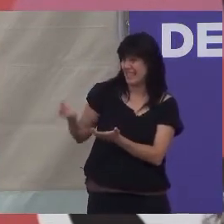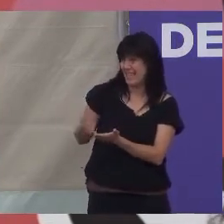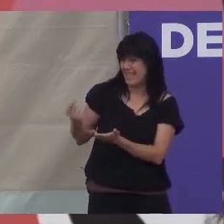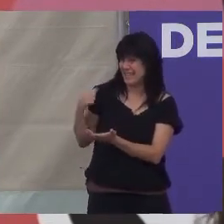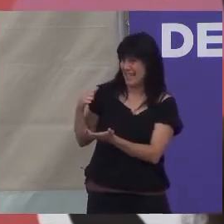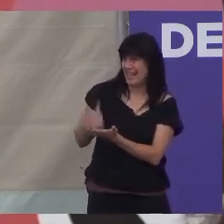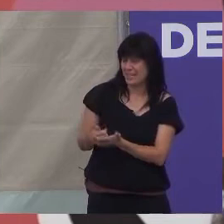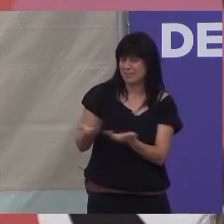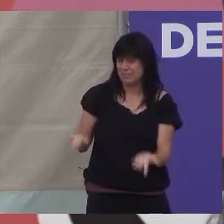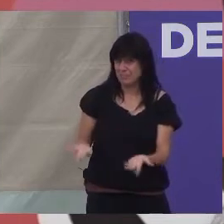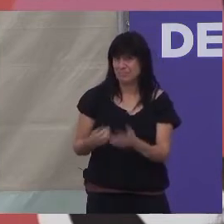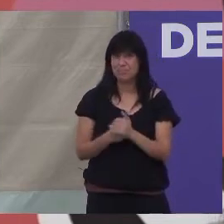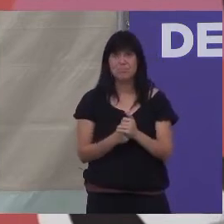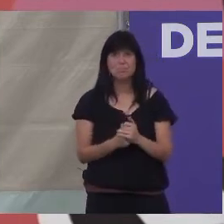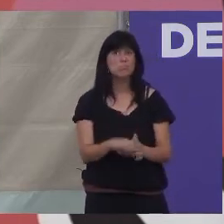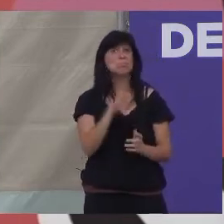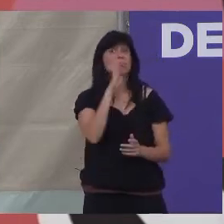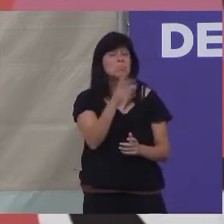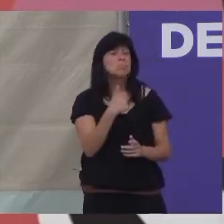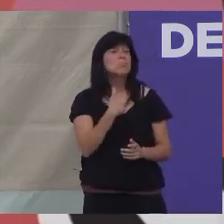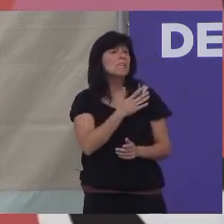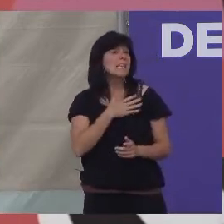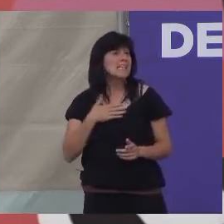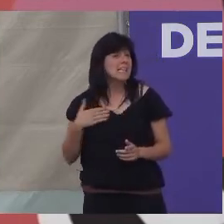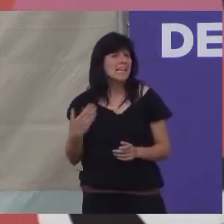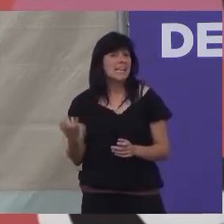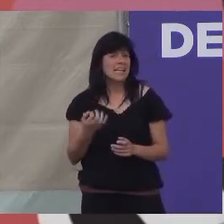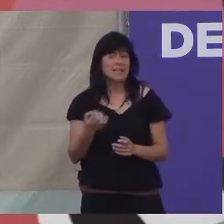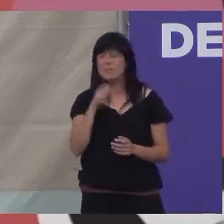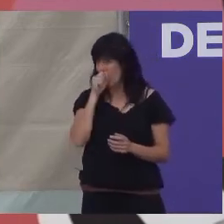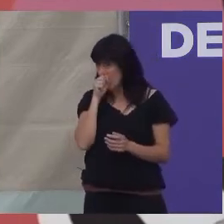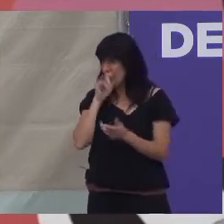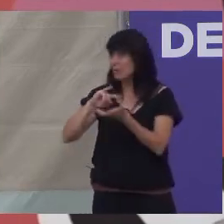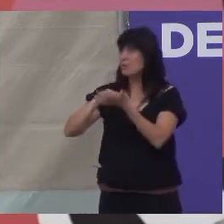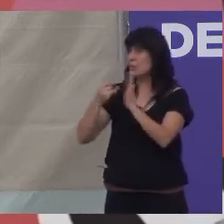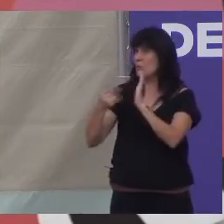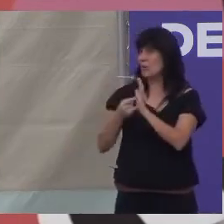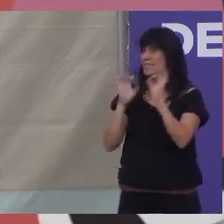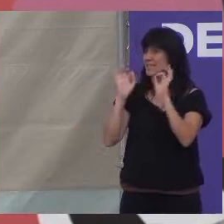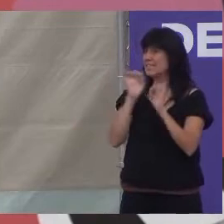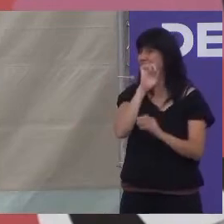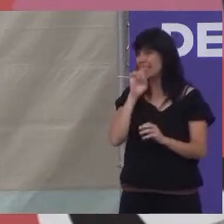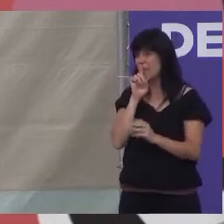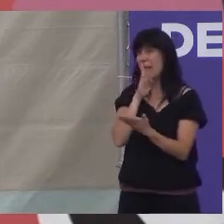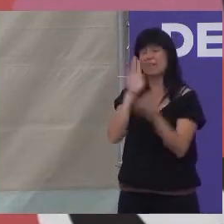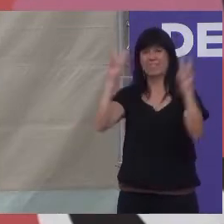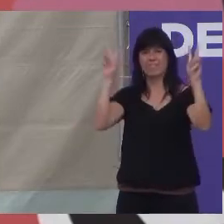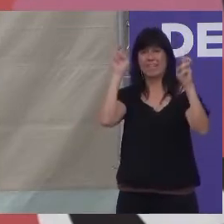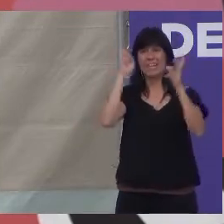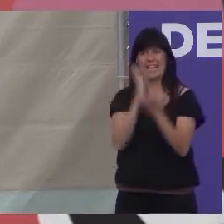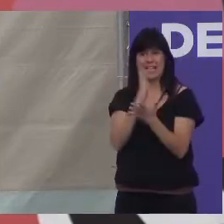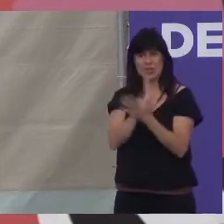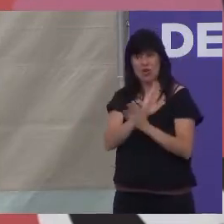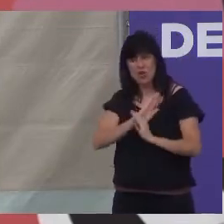Per tal cosa, jo voldria portar endavant el projecte Escola de Cercles, que